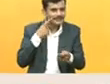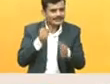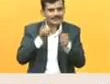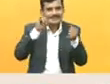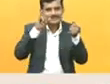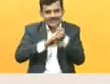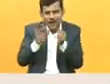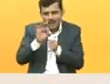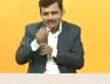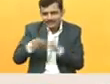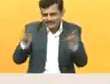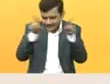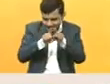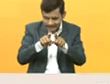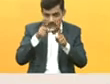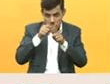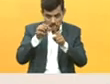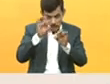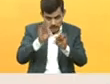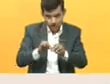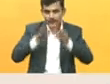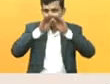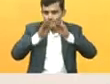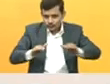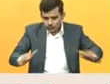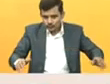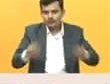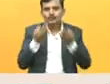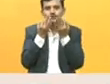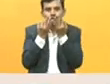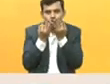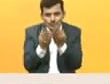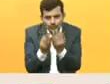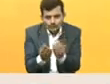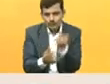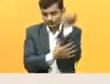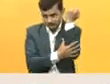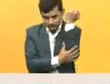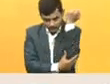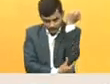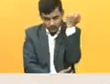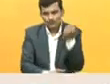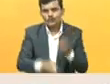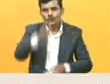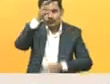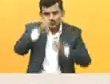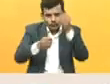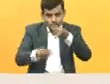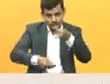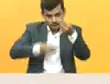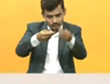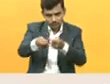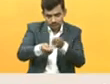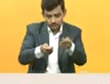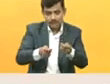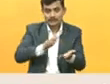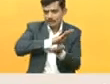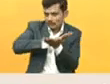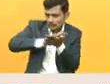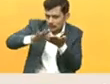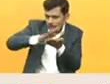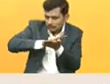बड़े काम किए। बच्चों के लिए स्कूल, गरीब बच्चों के लिए दूध का इंतजाम और स्वच्छता से